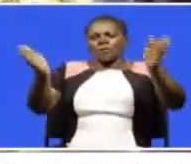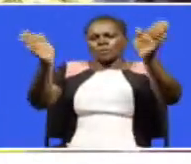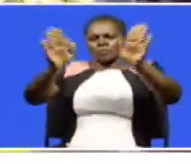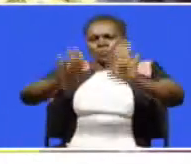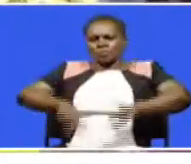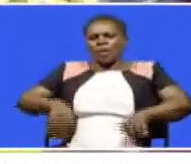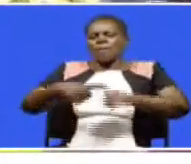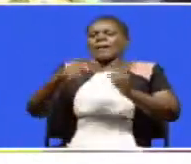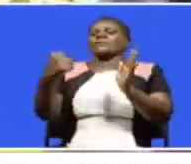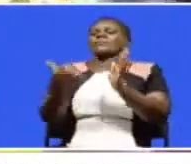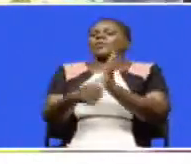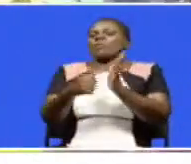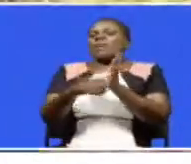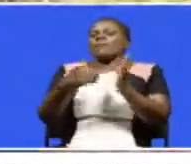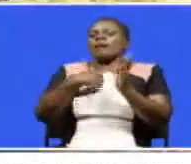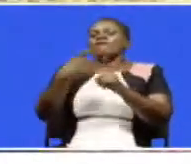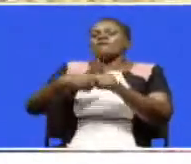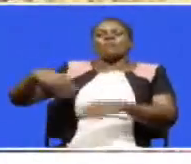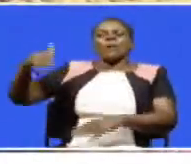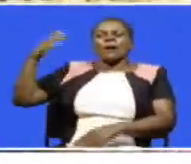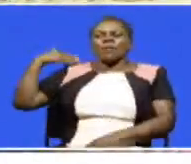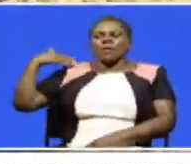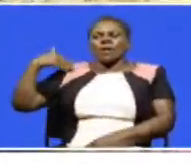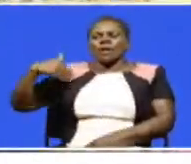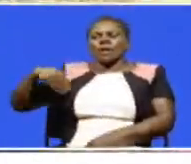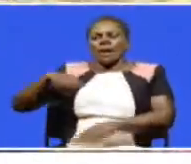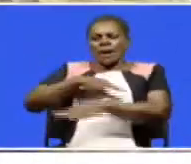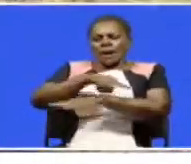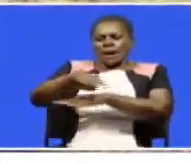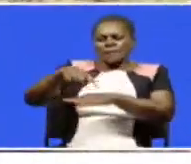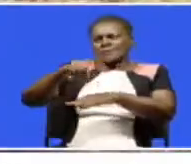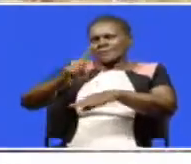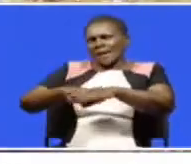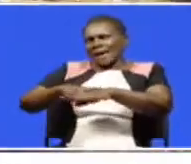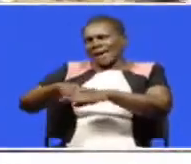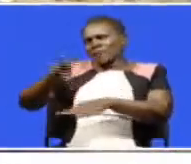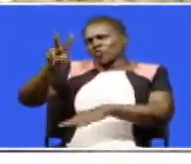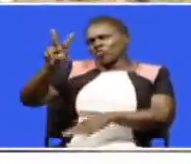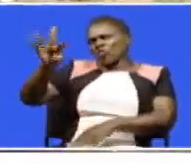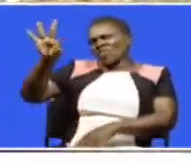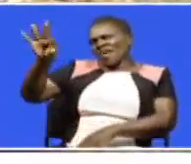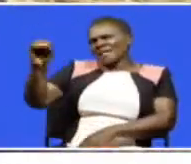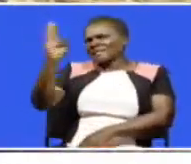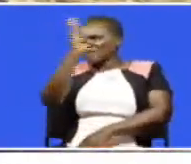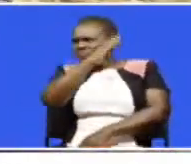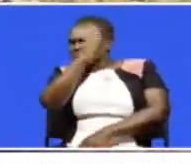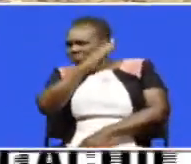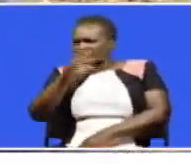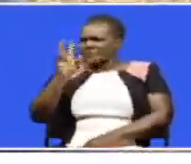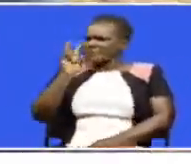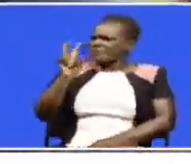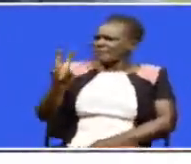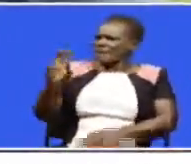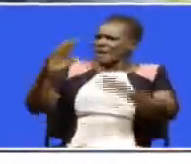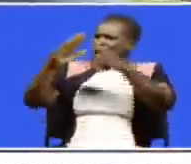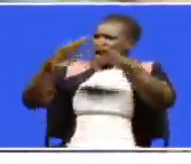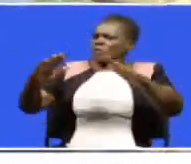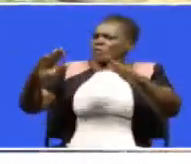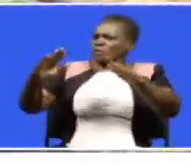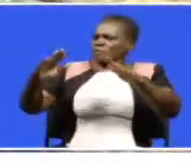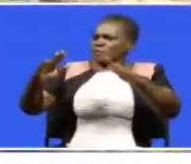lakini ilikuwa na tashwishi kutoka kitambo. Katika masaa kama ya 8:30 hivi mchana ndio tuliona nyumba